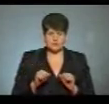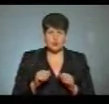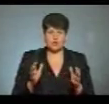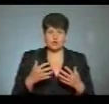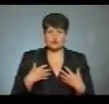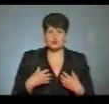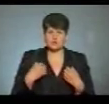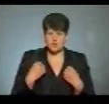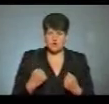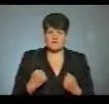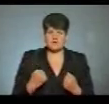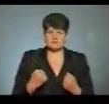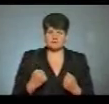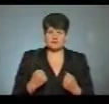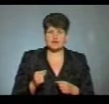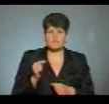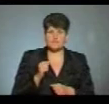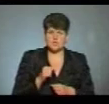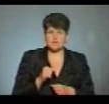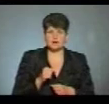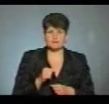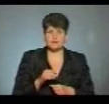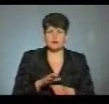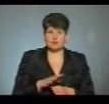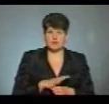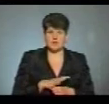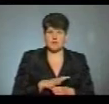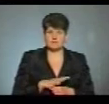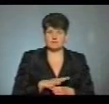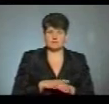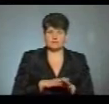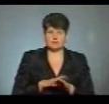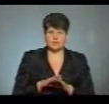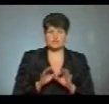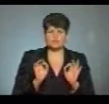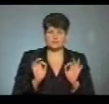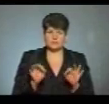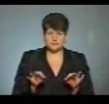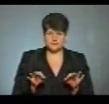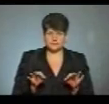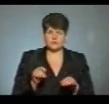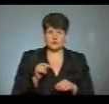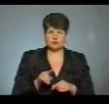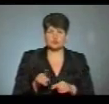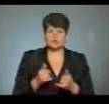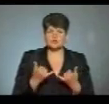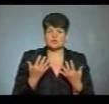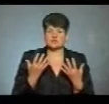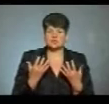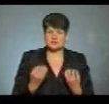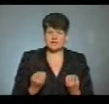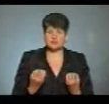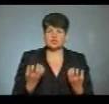здоров'я, вона була достатньо правильною, тому що ми на сьогоднішній день